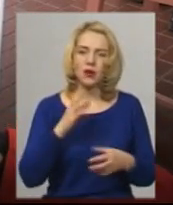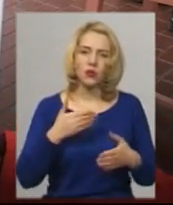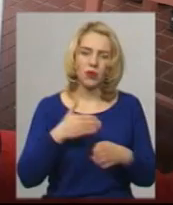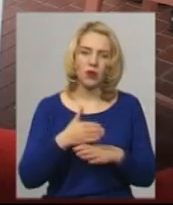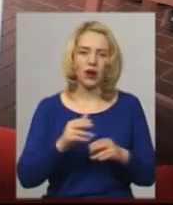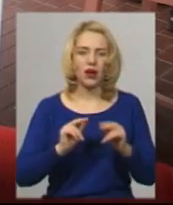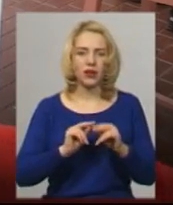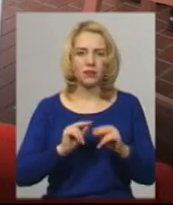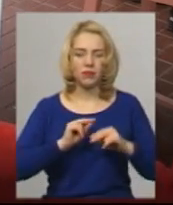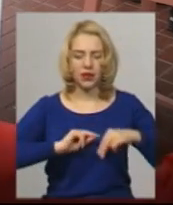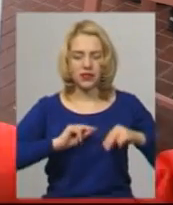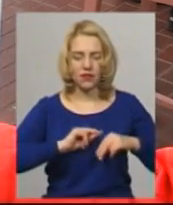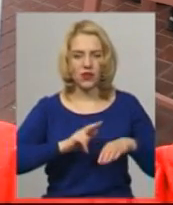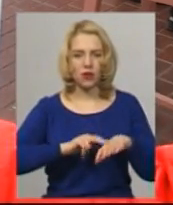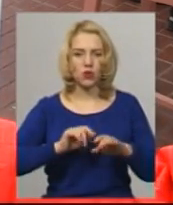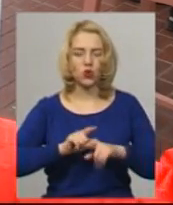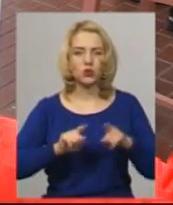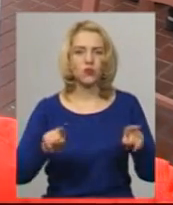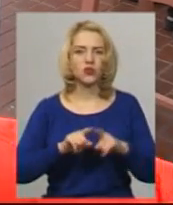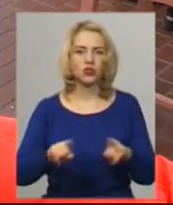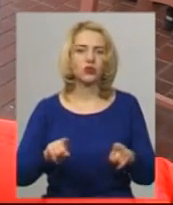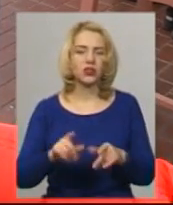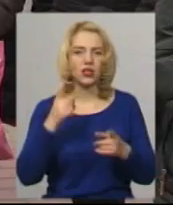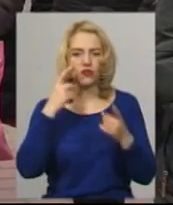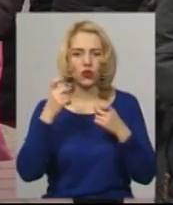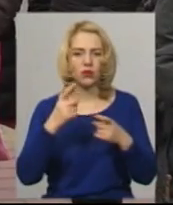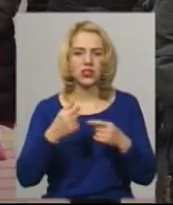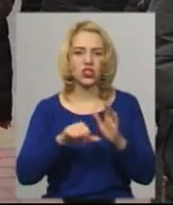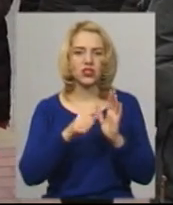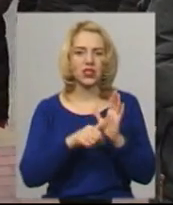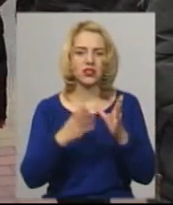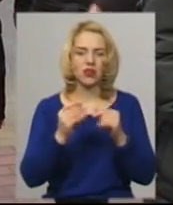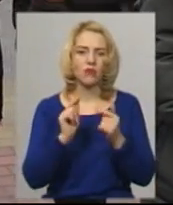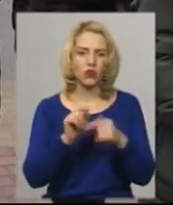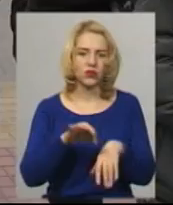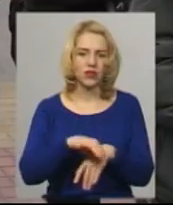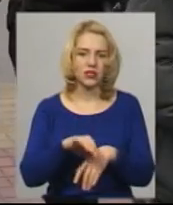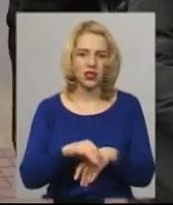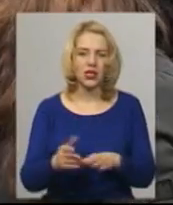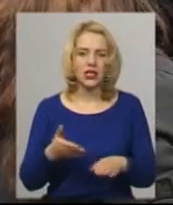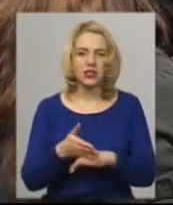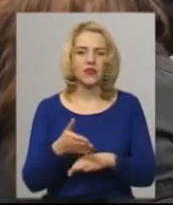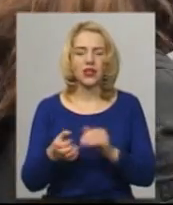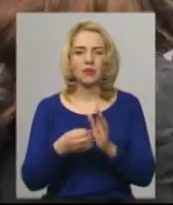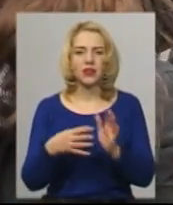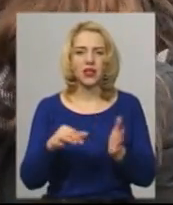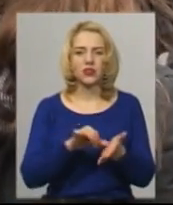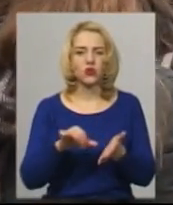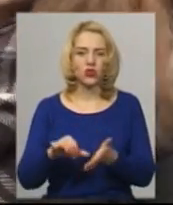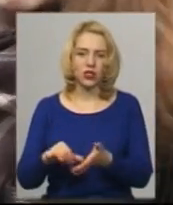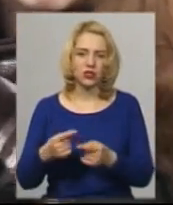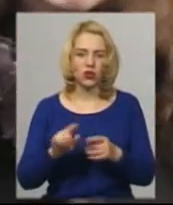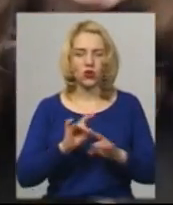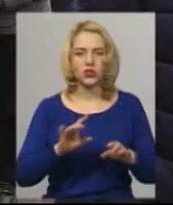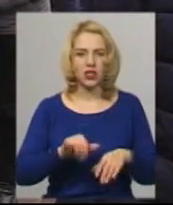поліції розповсюдити інформацію «16 днів проти насилля». Загалом на акцію завітали 15 учасників осередку ХОМА, каже старший